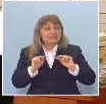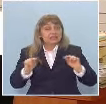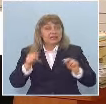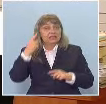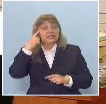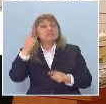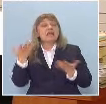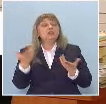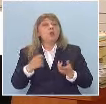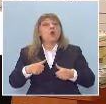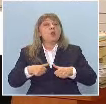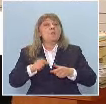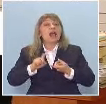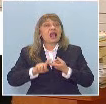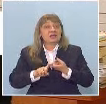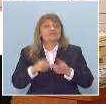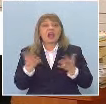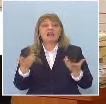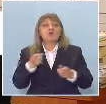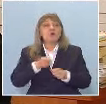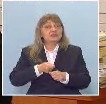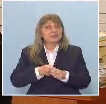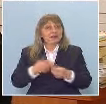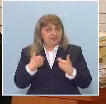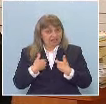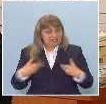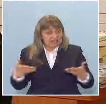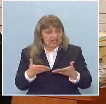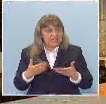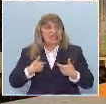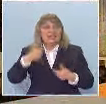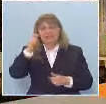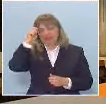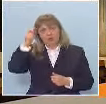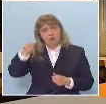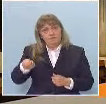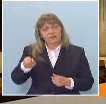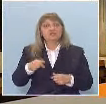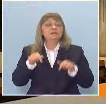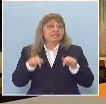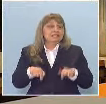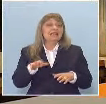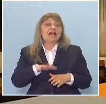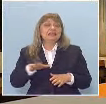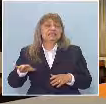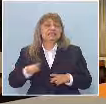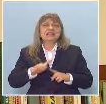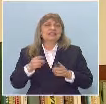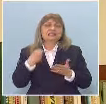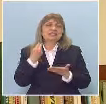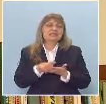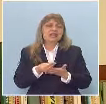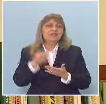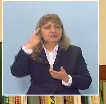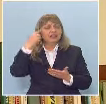нашия патрон, какво е направил, нали, за нас. И ние да го уважаваме, защото сега децата много не си дават сметка